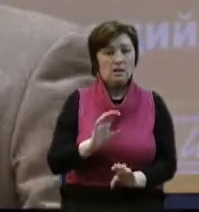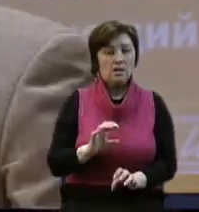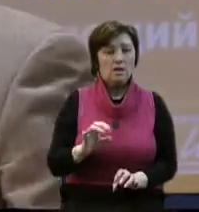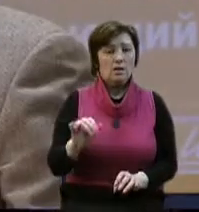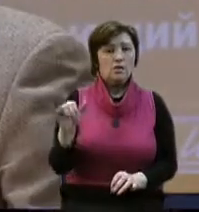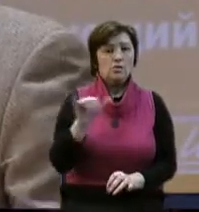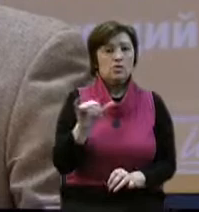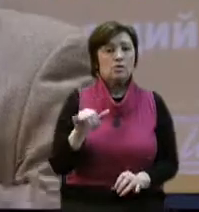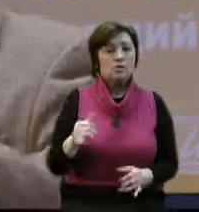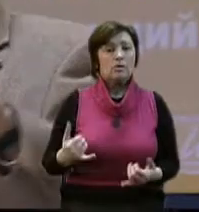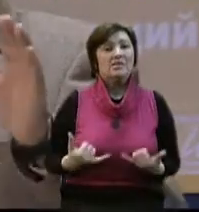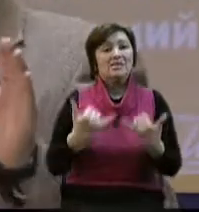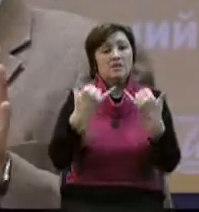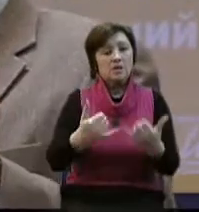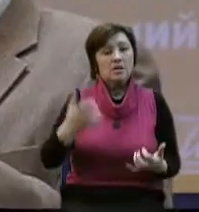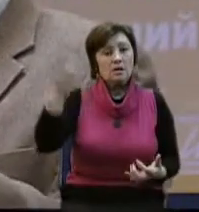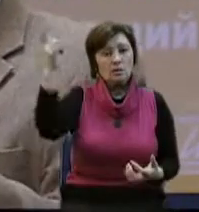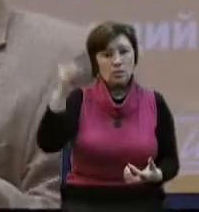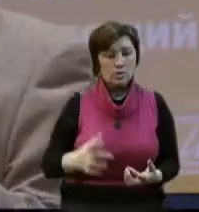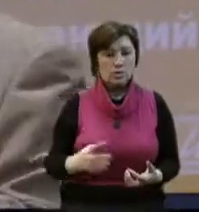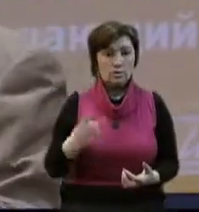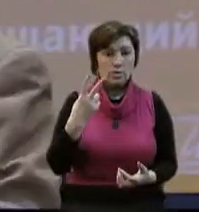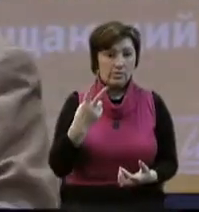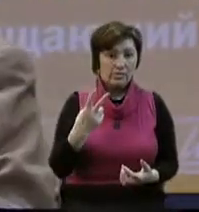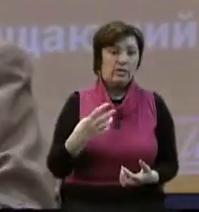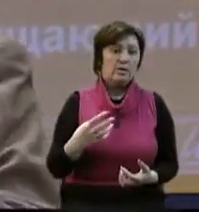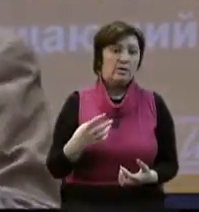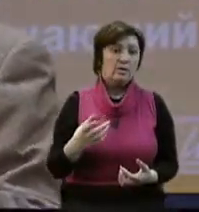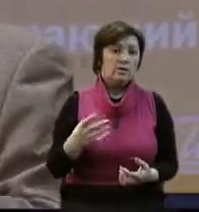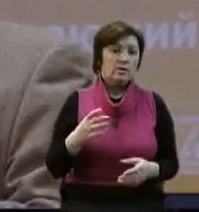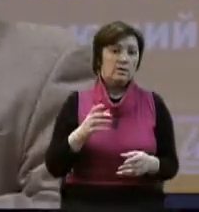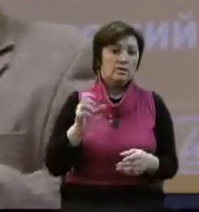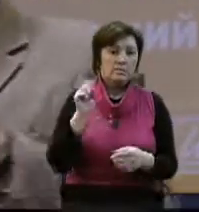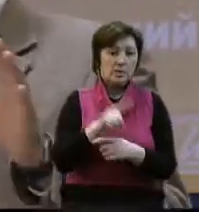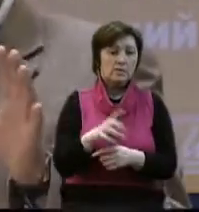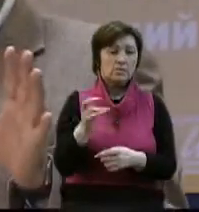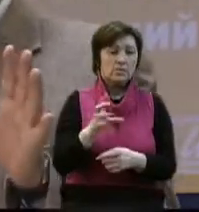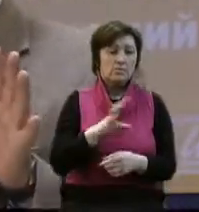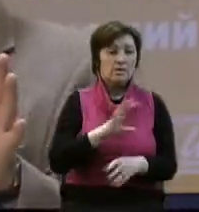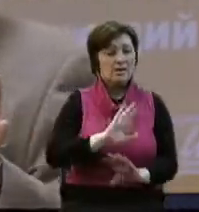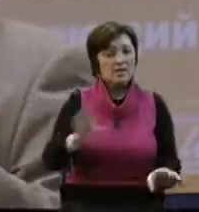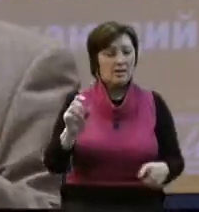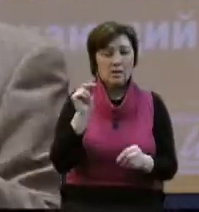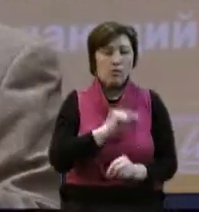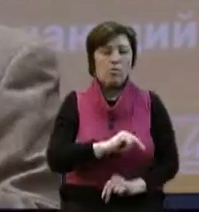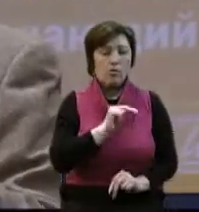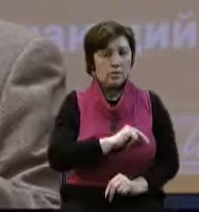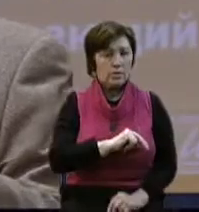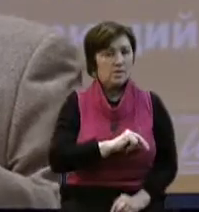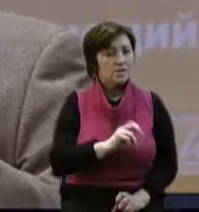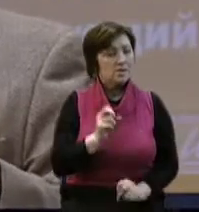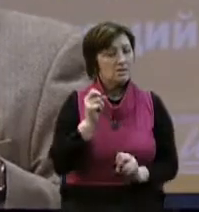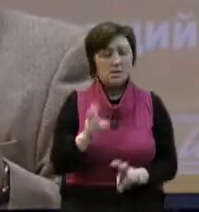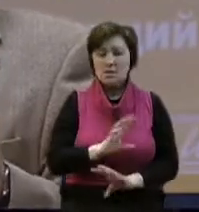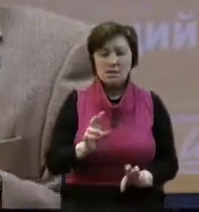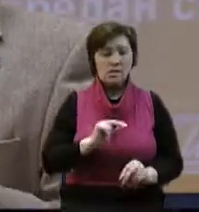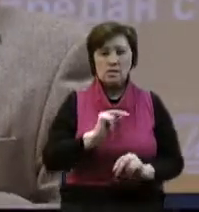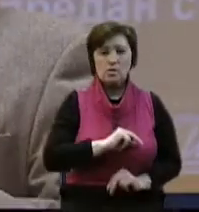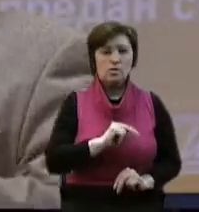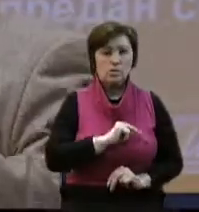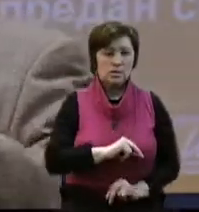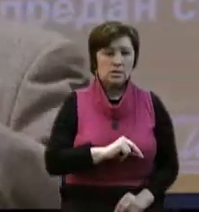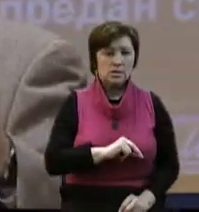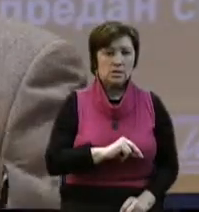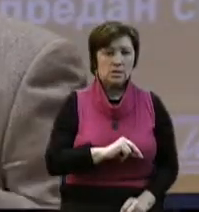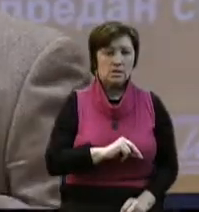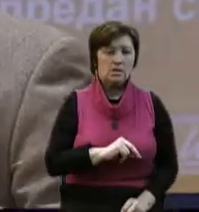посвящаемая Господу. То есть две вещи им нужно было исполнять. Во-первых, в этот день не работать, то есть специально не трудиться, и